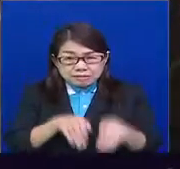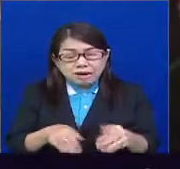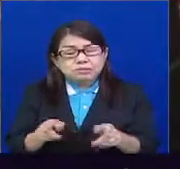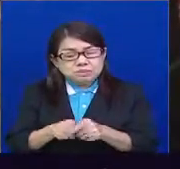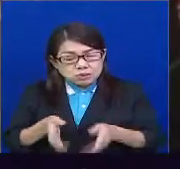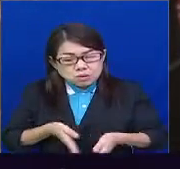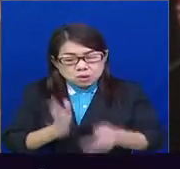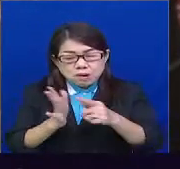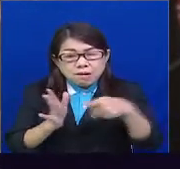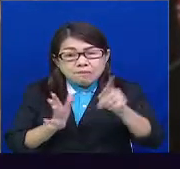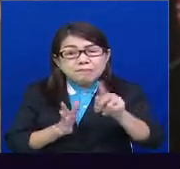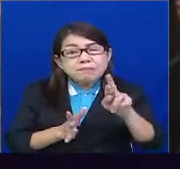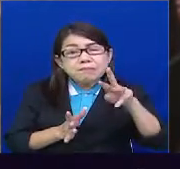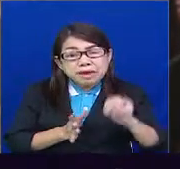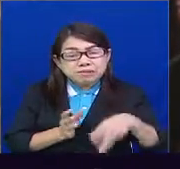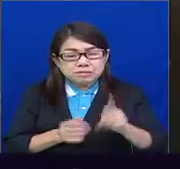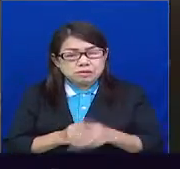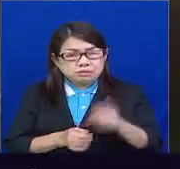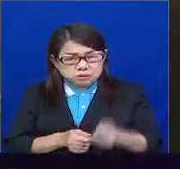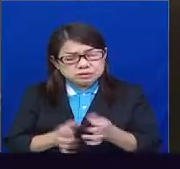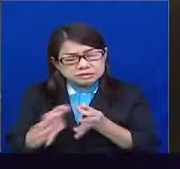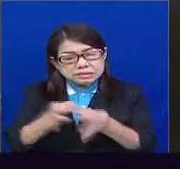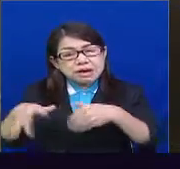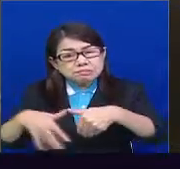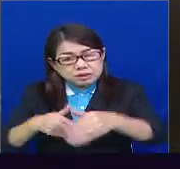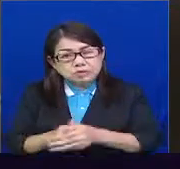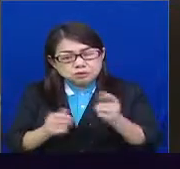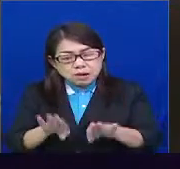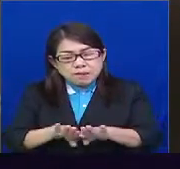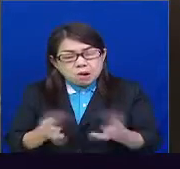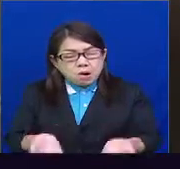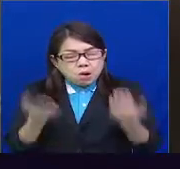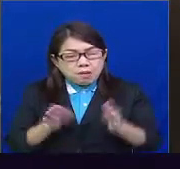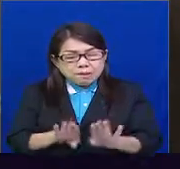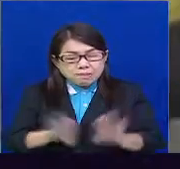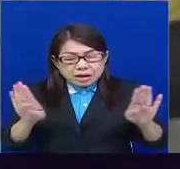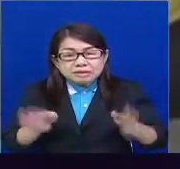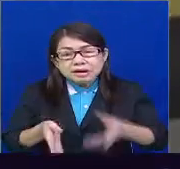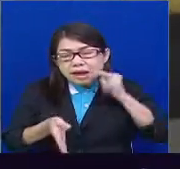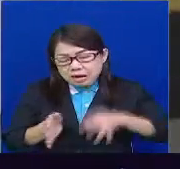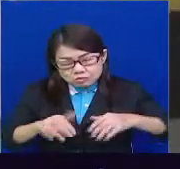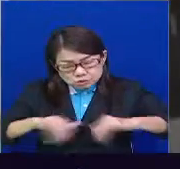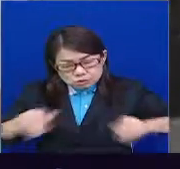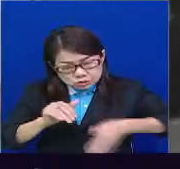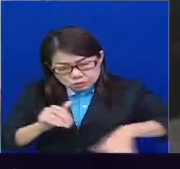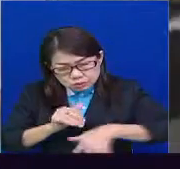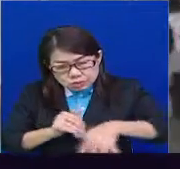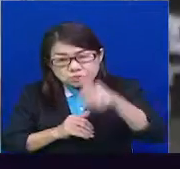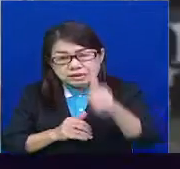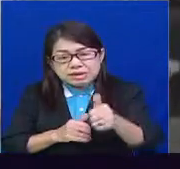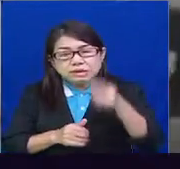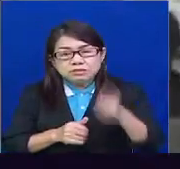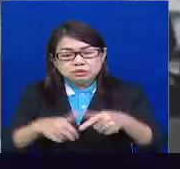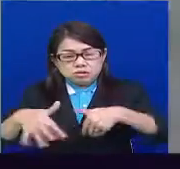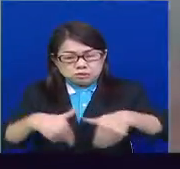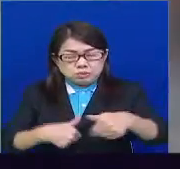กับชุมชนเพื่อเข้าปรับภูมิทัศน์และเปิดช่องทางระบายน้ำยืนยันว่ามีการรับฟังความคิดเห็นจากประชาชนในการพัฒนา